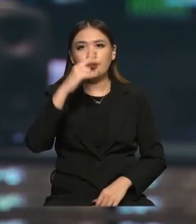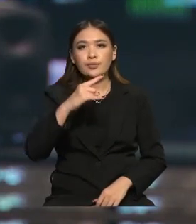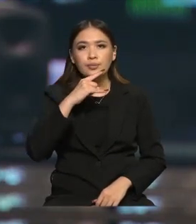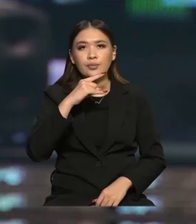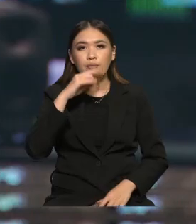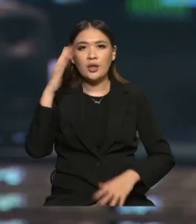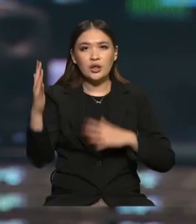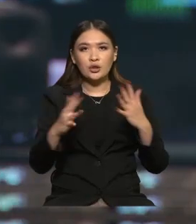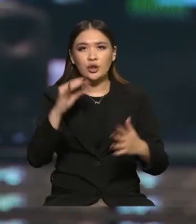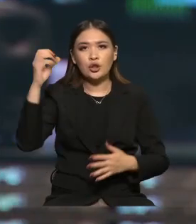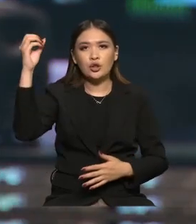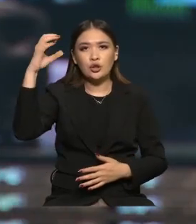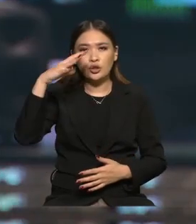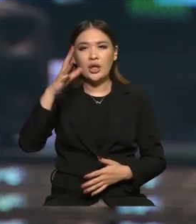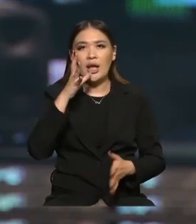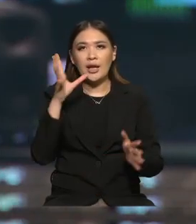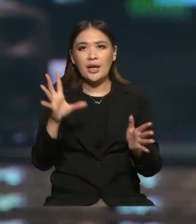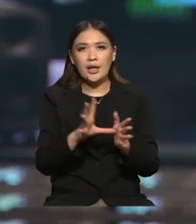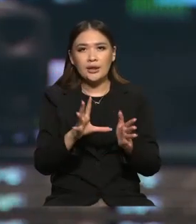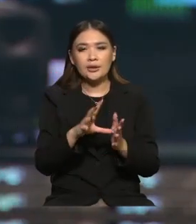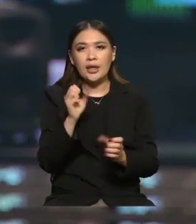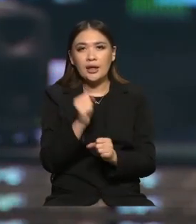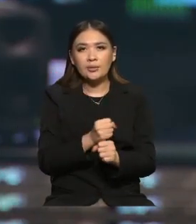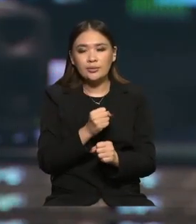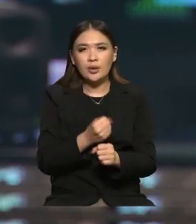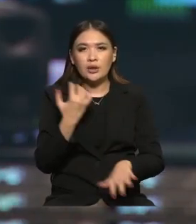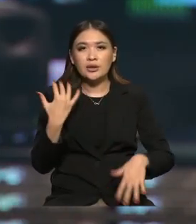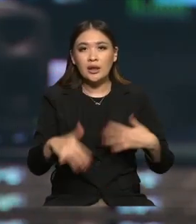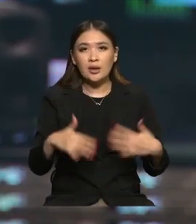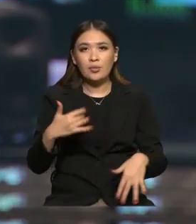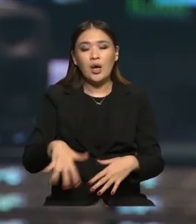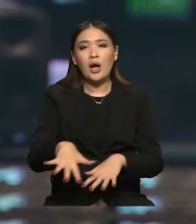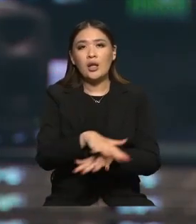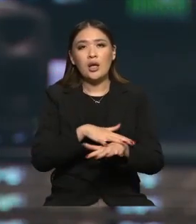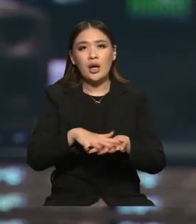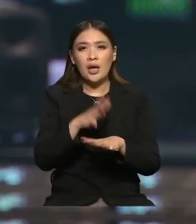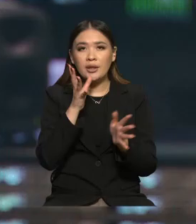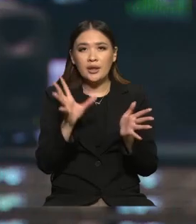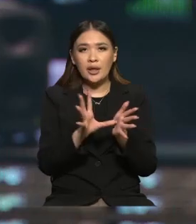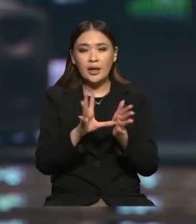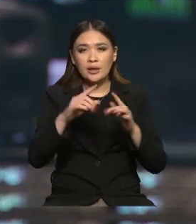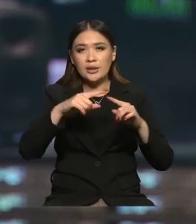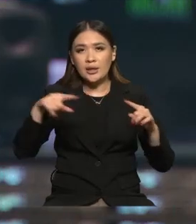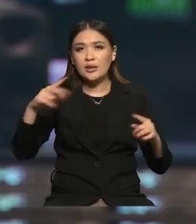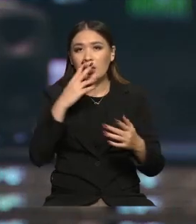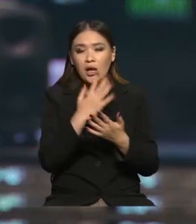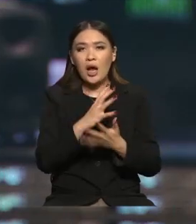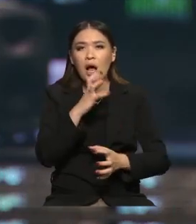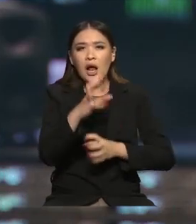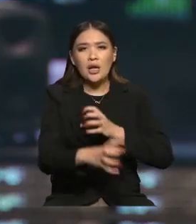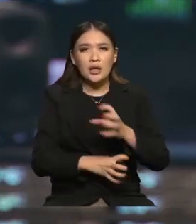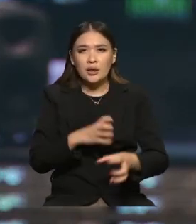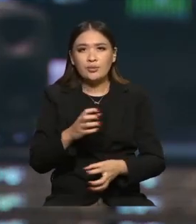Қазақстанда жел мен күн арқылы электр өндіру ісі баяулап барады. Халықаралық энергетикалық статистикаға қарасақ, былтыр әлем